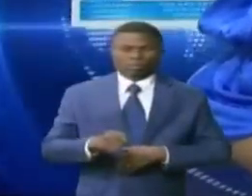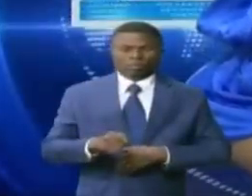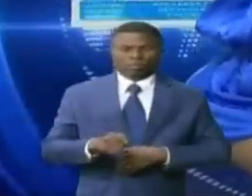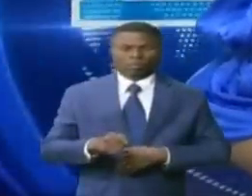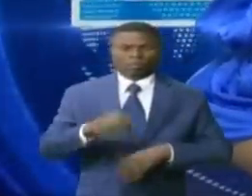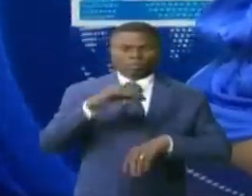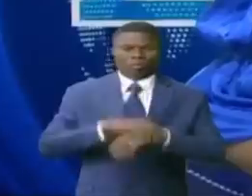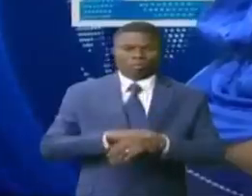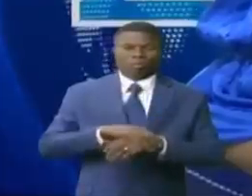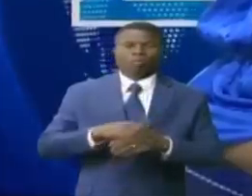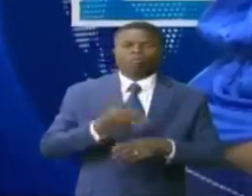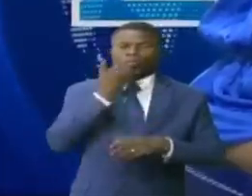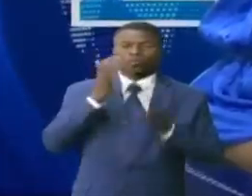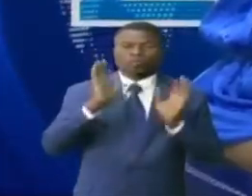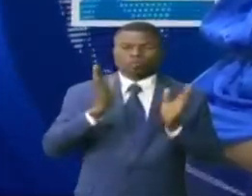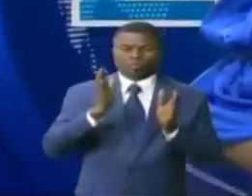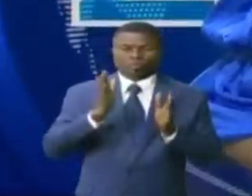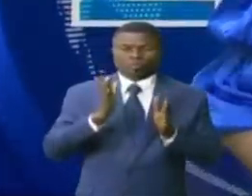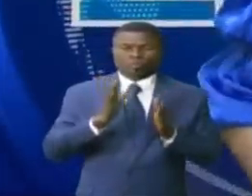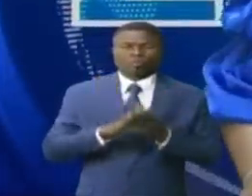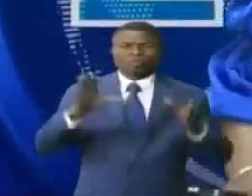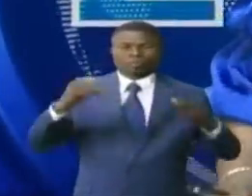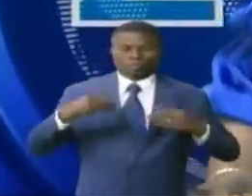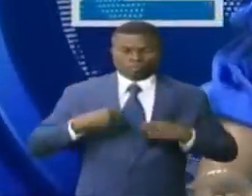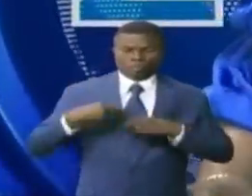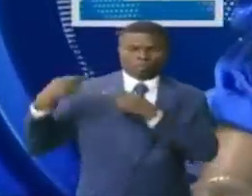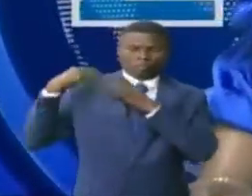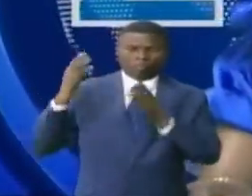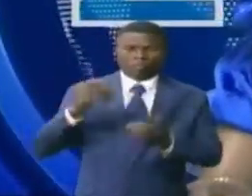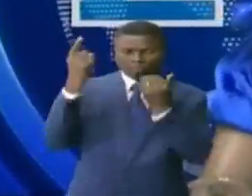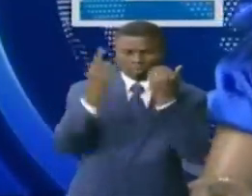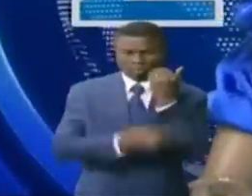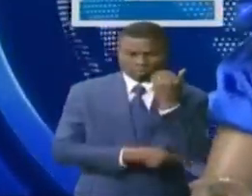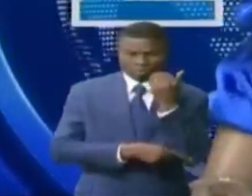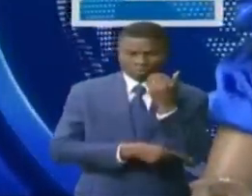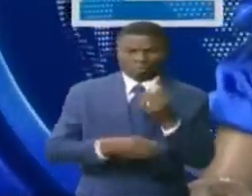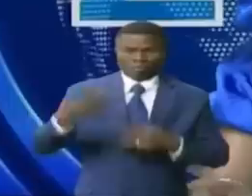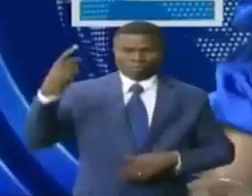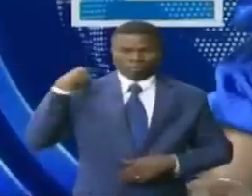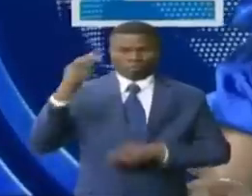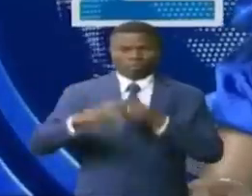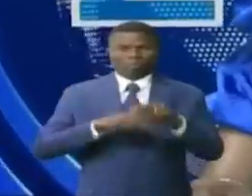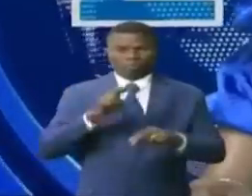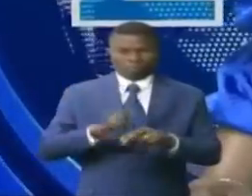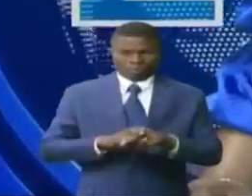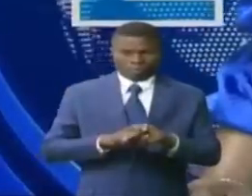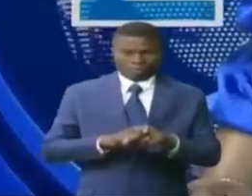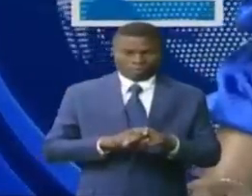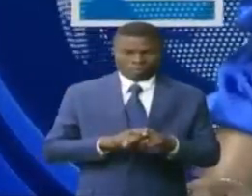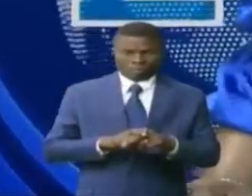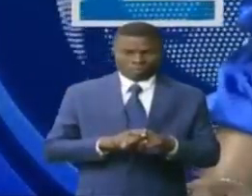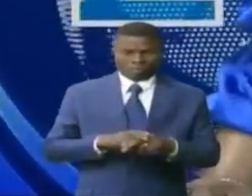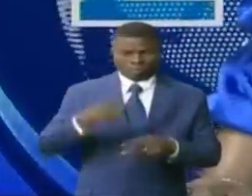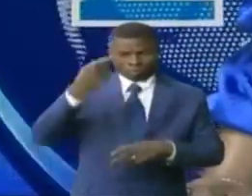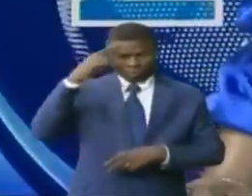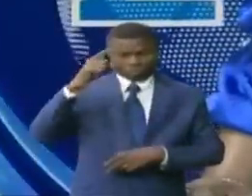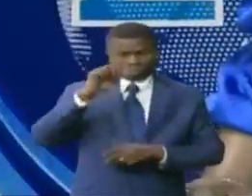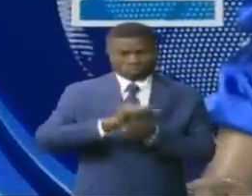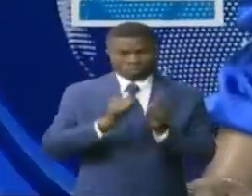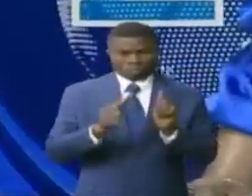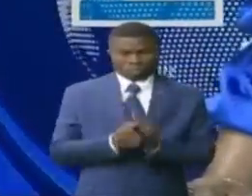de flagrance a reconnu la responsabilité pénale du député national pour les